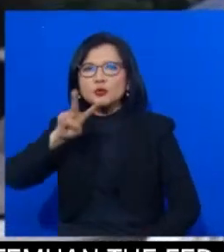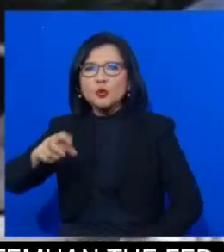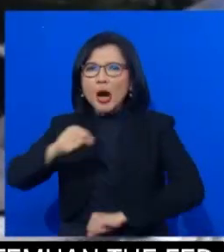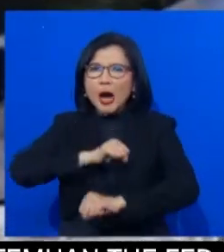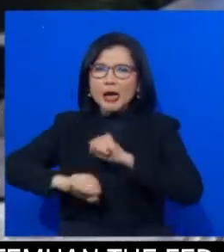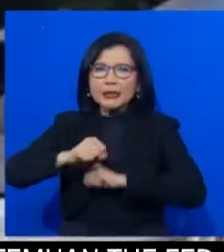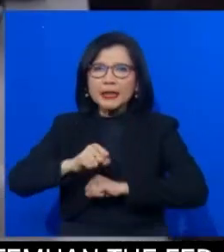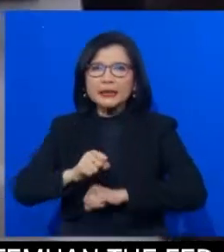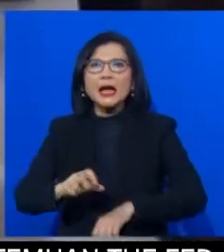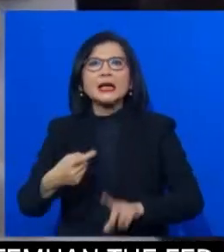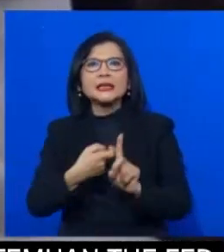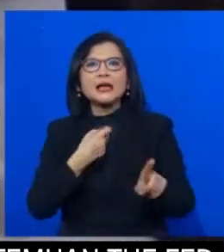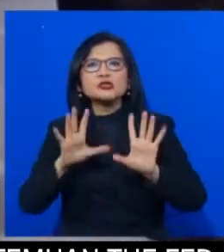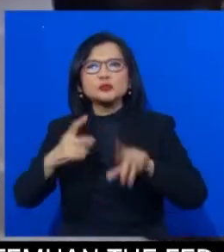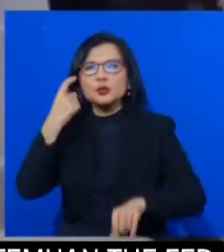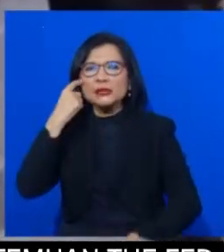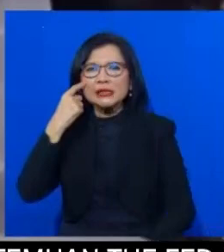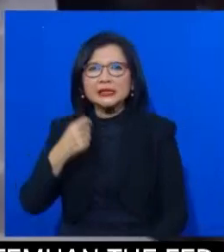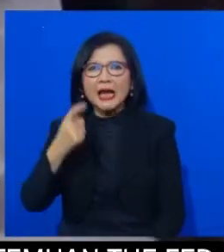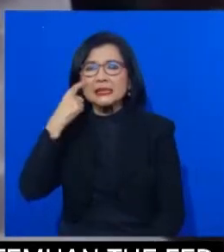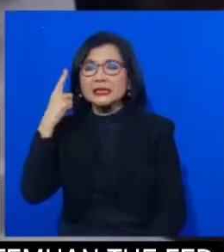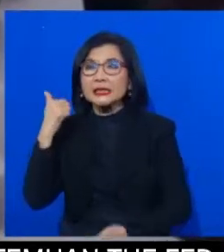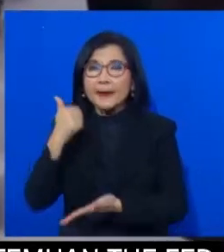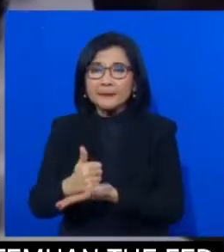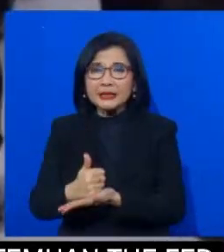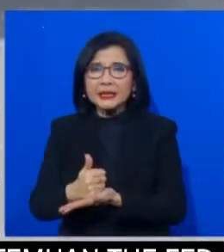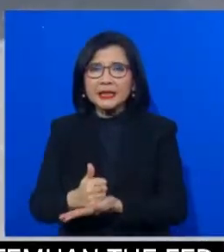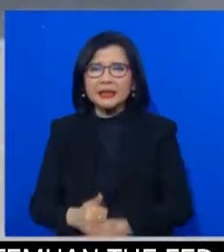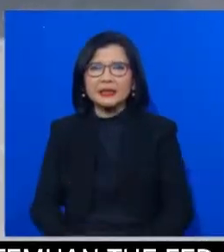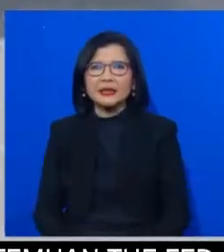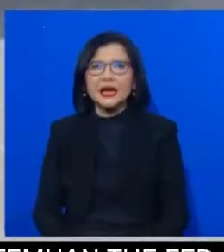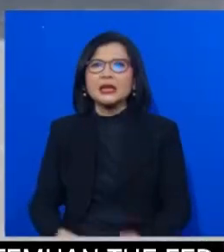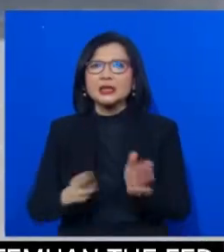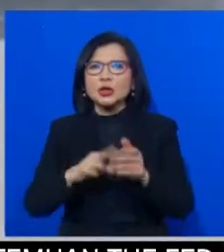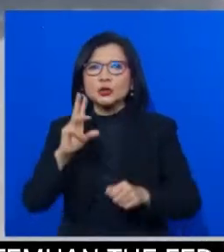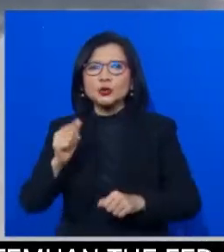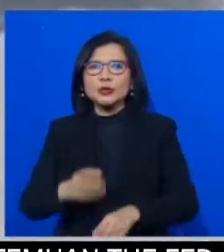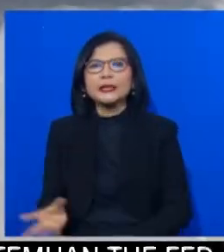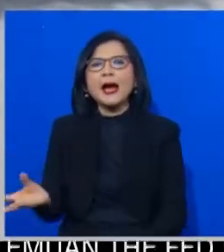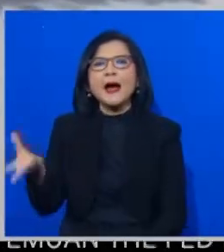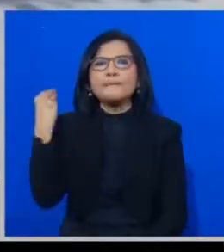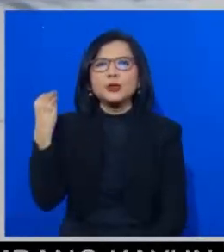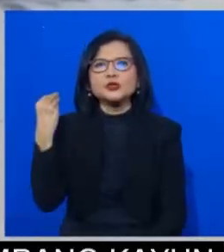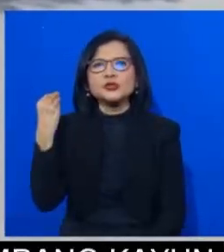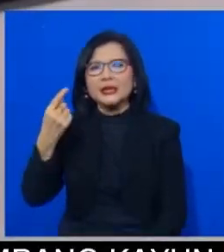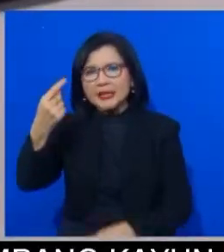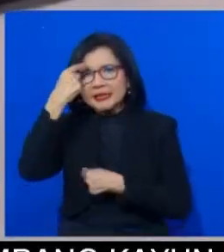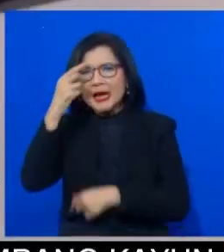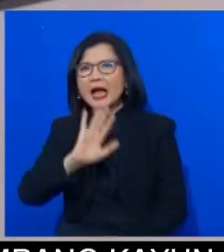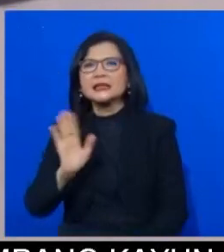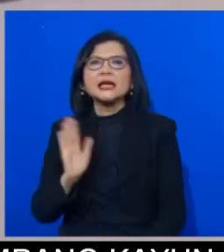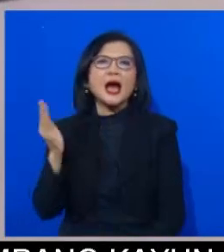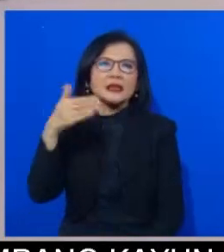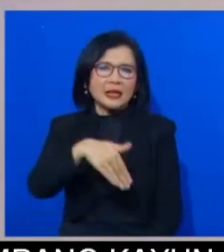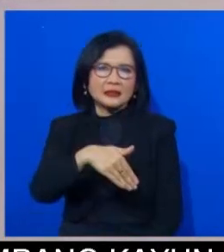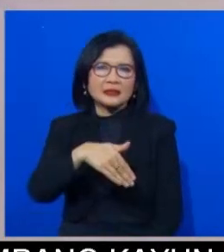yang dihadirkan. Saksi kunci Emilia Nur Hayati alias Nur yang merupakan majikan tersangka tidak hadir dengan alasan sedang berada